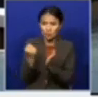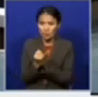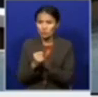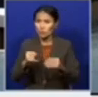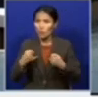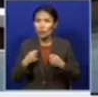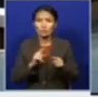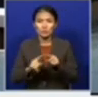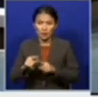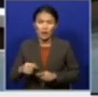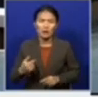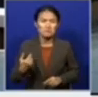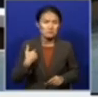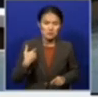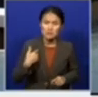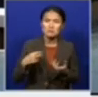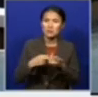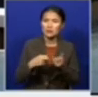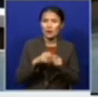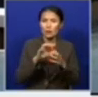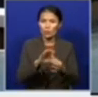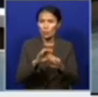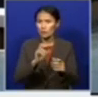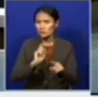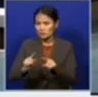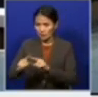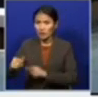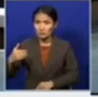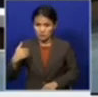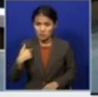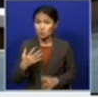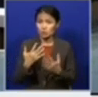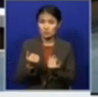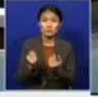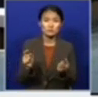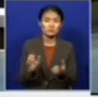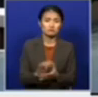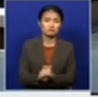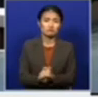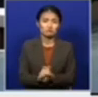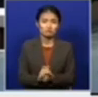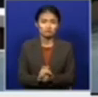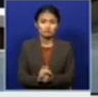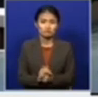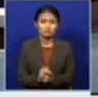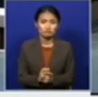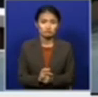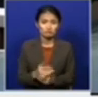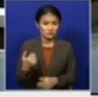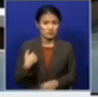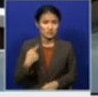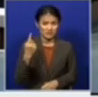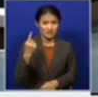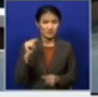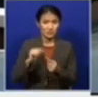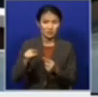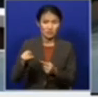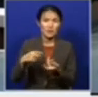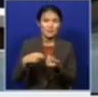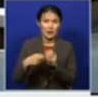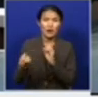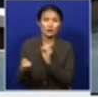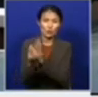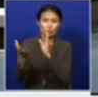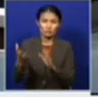นได้แสดงความกังวลในประเด็นด้านการเกษตรด้านสิทธิปัญญาและด้านอื่นๆค่ะแต่ดิฉันกราบเรียนว่านอกจ